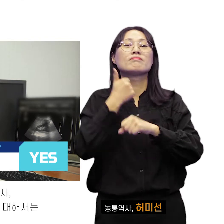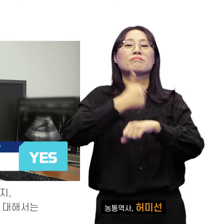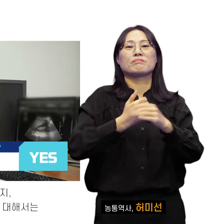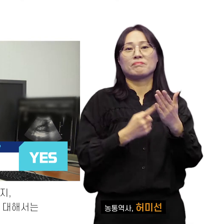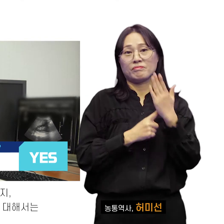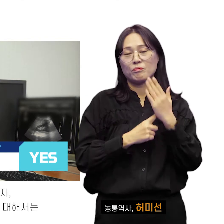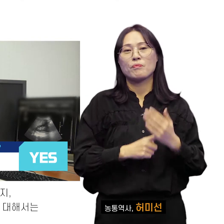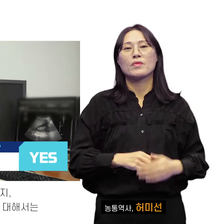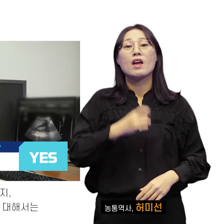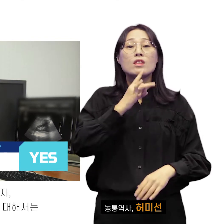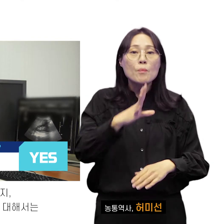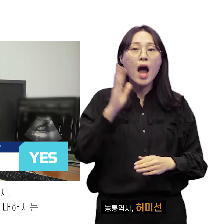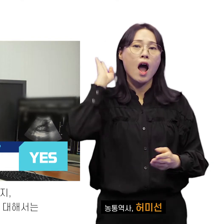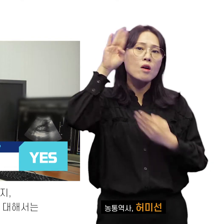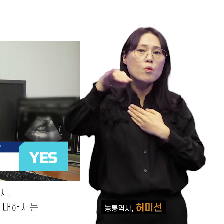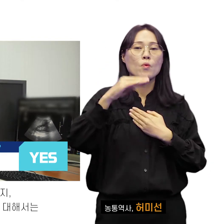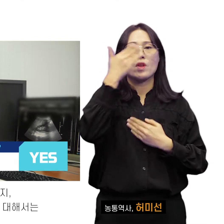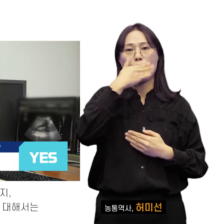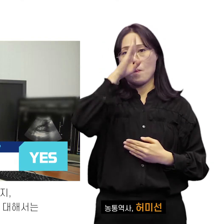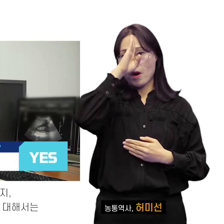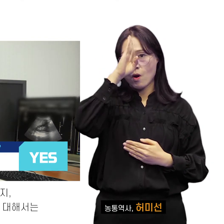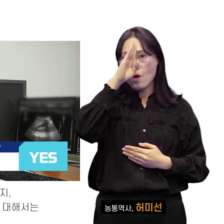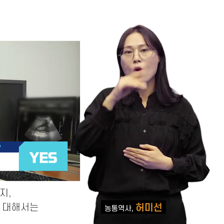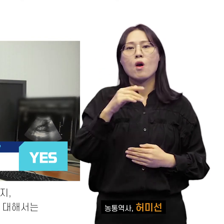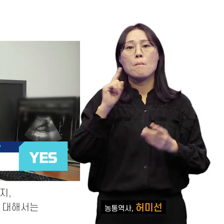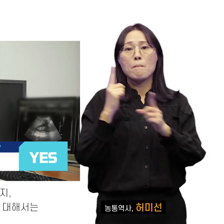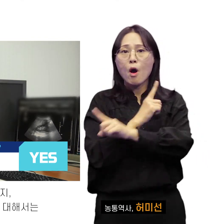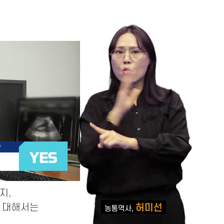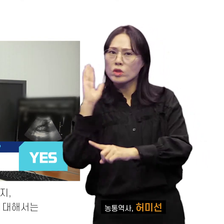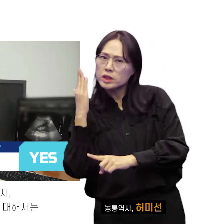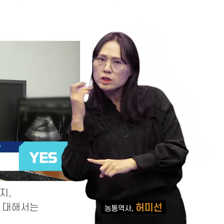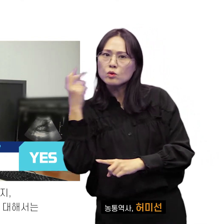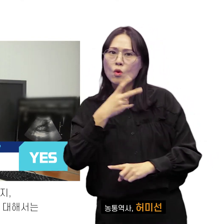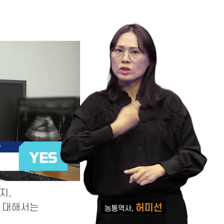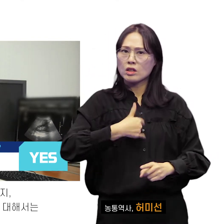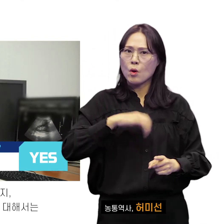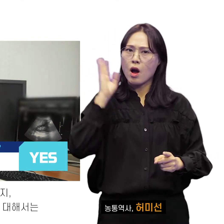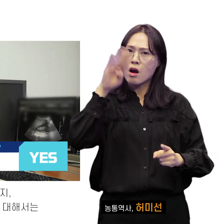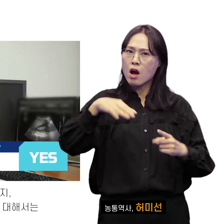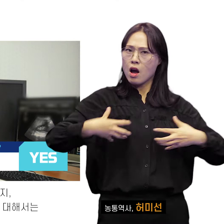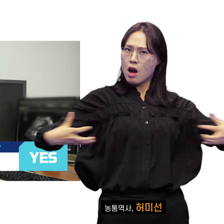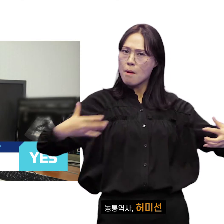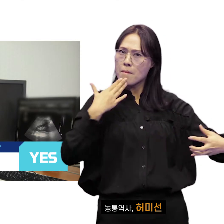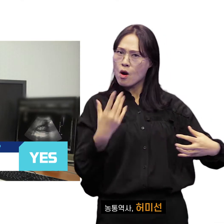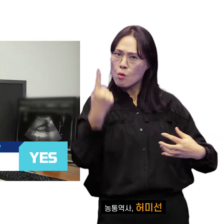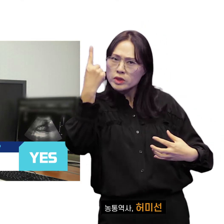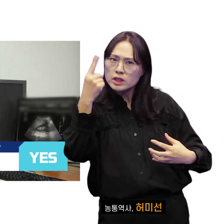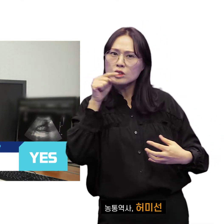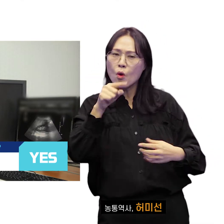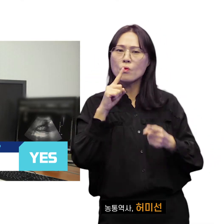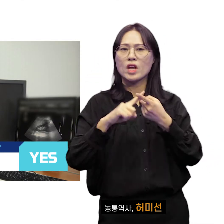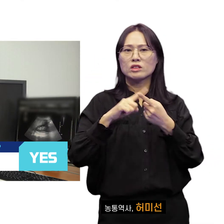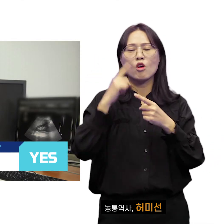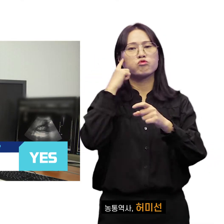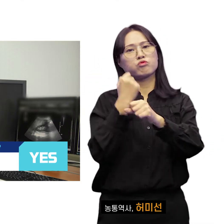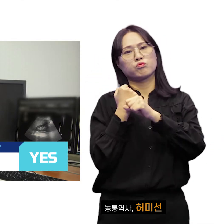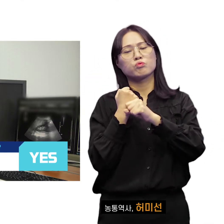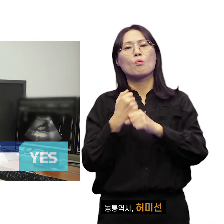다만 향후 당뇨병으로 진행하게 되는지 자녀가 비만이 될 가능성이 높은지에 대해서는 추가 연구가 더